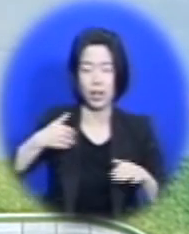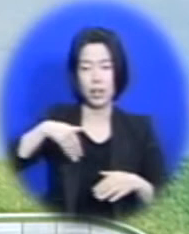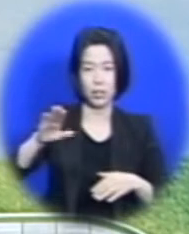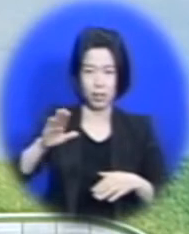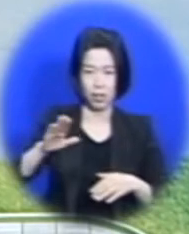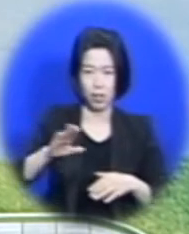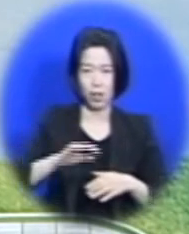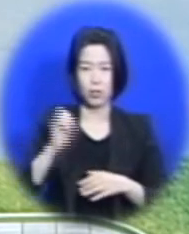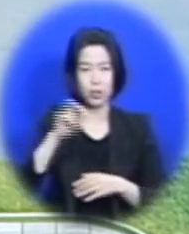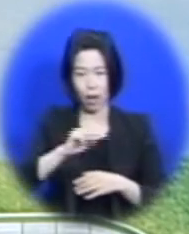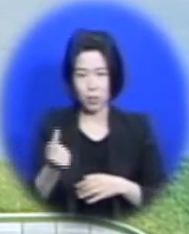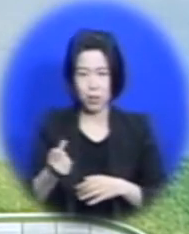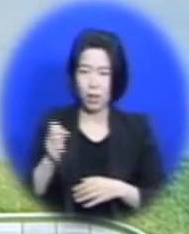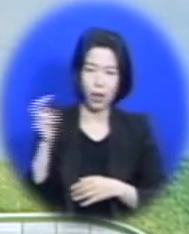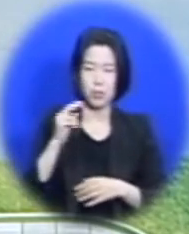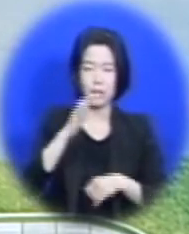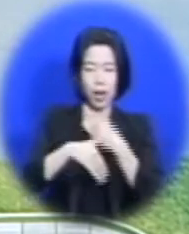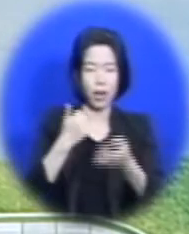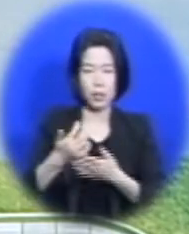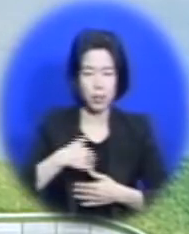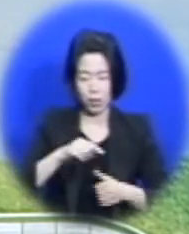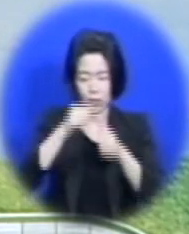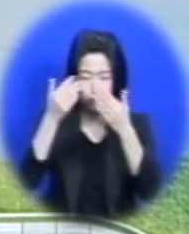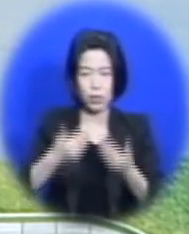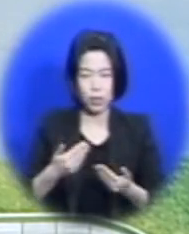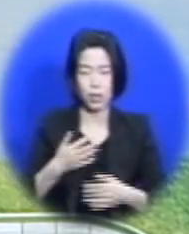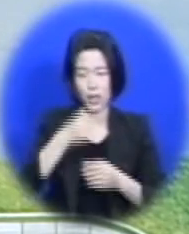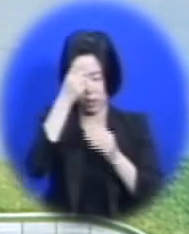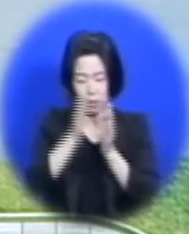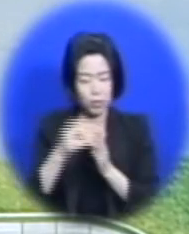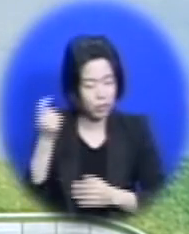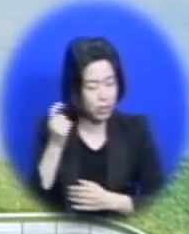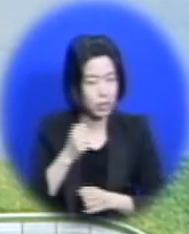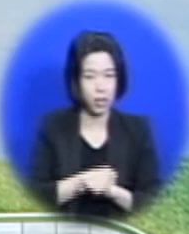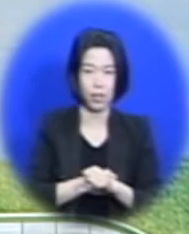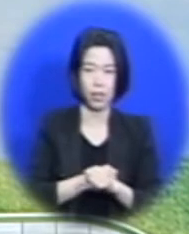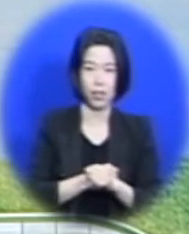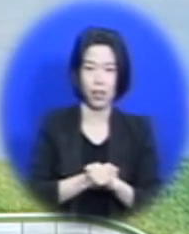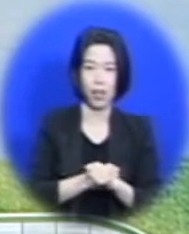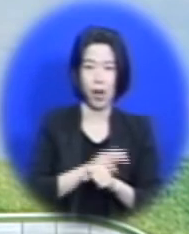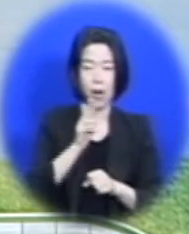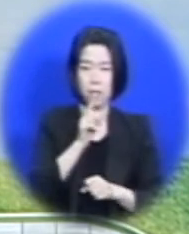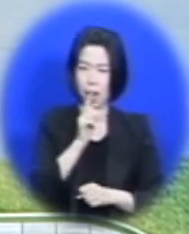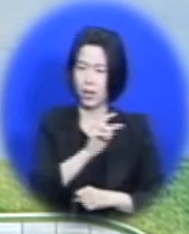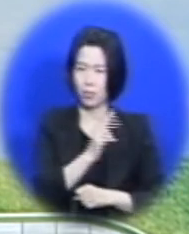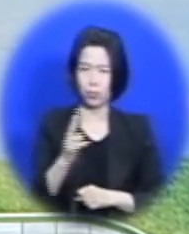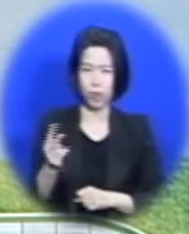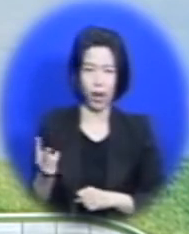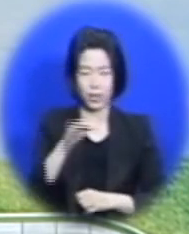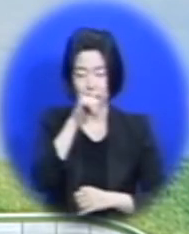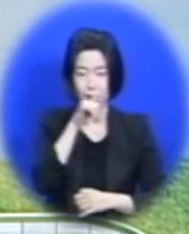그러기도 하다가 갑자기 하나님이 나를 구원해 주실 것이다, 내 기도를 들으실 것이다. 좀 종잡을 수가